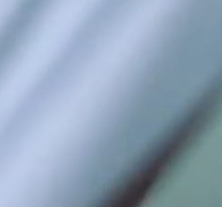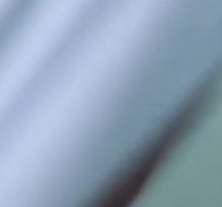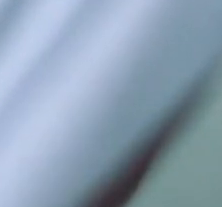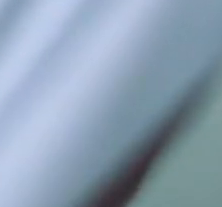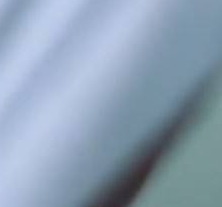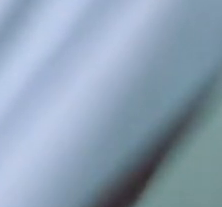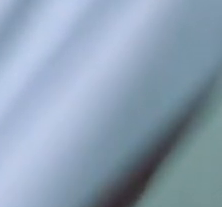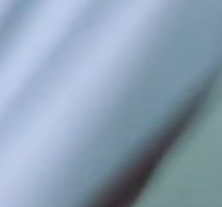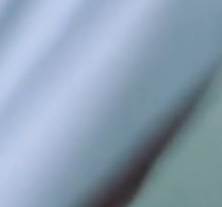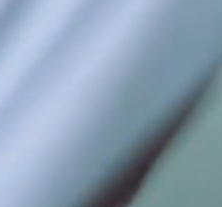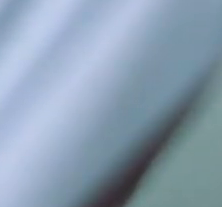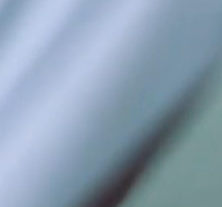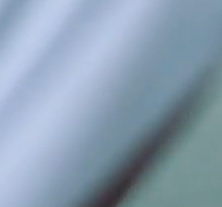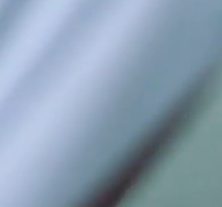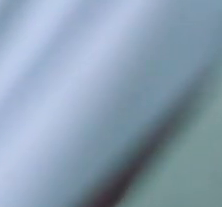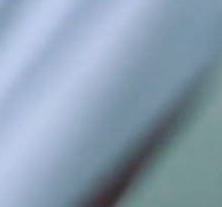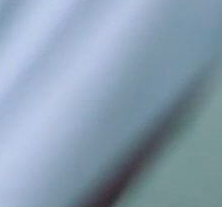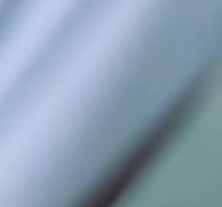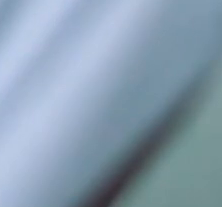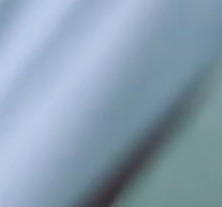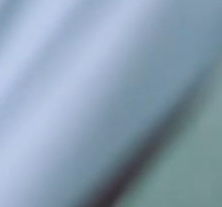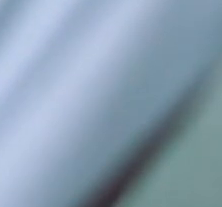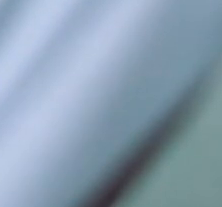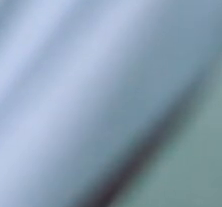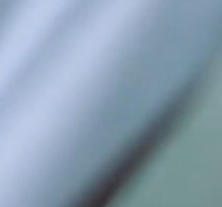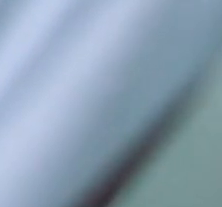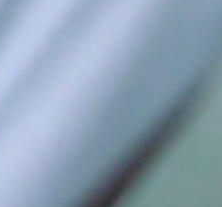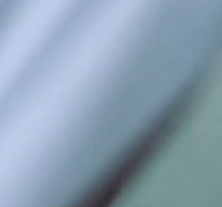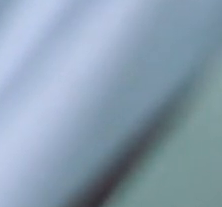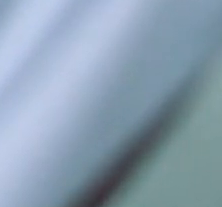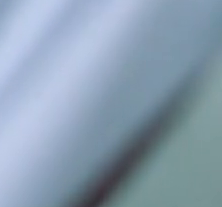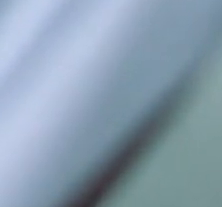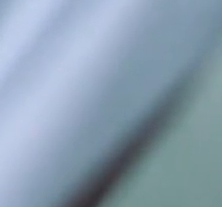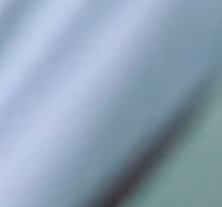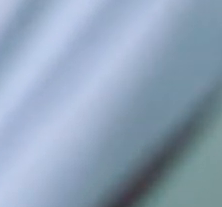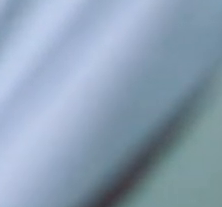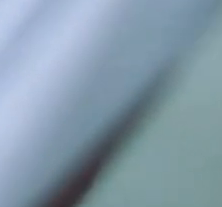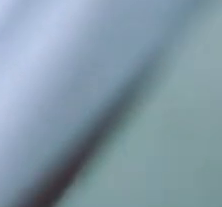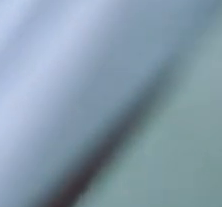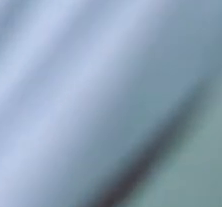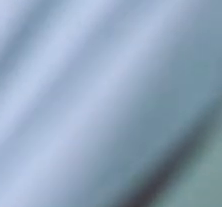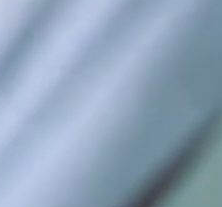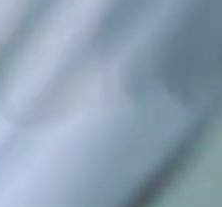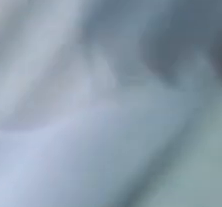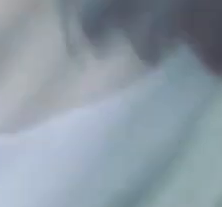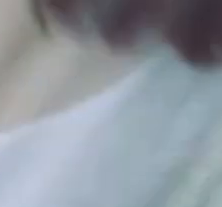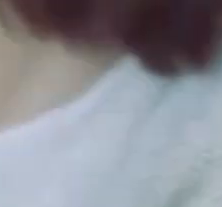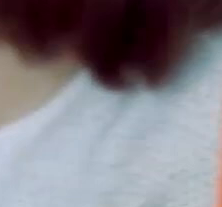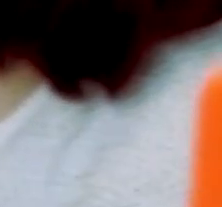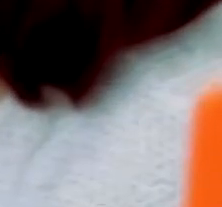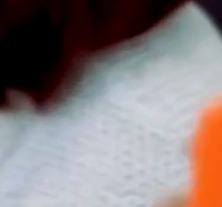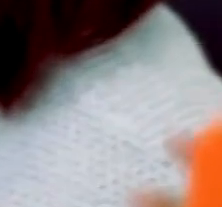Ibu, seorang yang berdedikasi. Sosok kuat penjamin generasi bangsa.